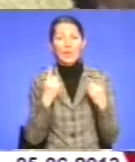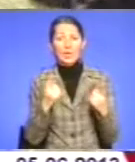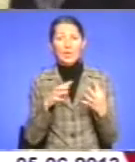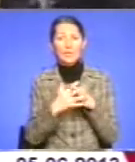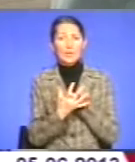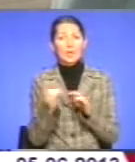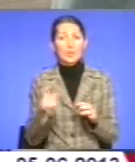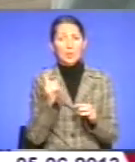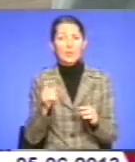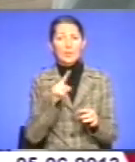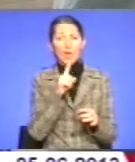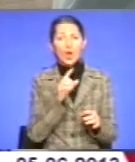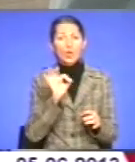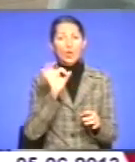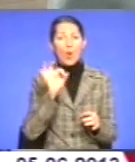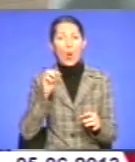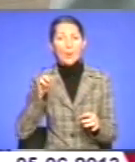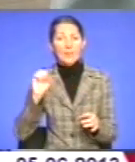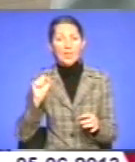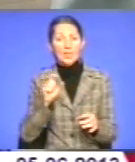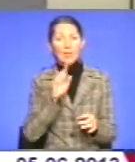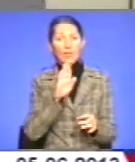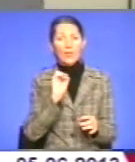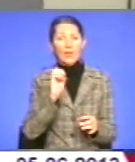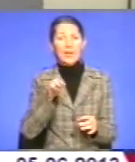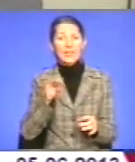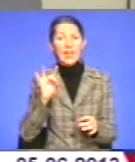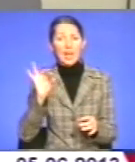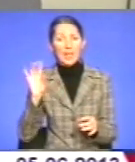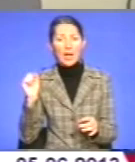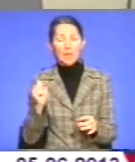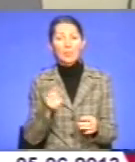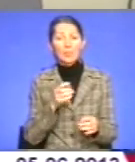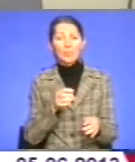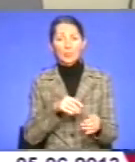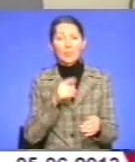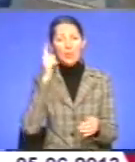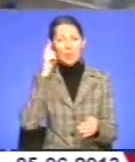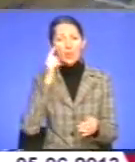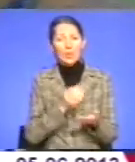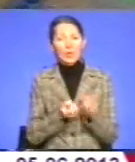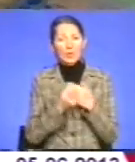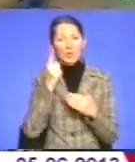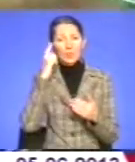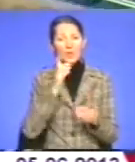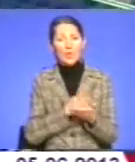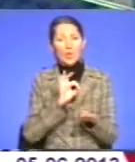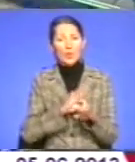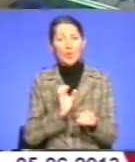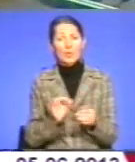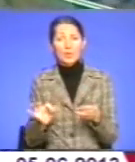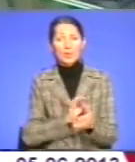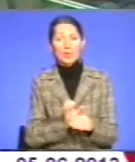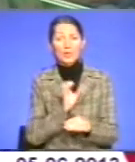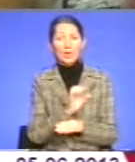та ветеринарів. При підозрах на недугу кров хворих одразу ж відправляють на аналіз у санепідемслужбу. Занепокоєння мають викликати